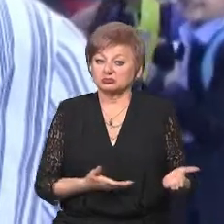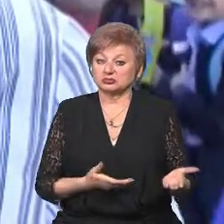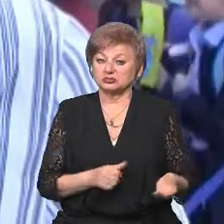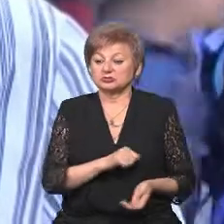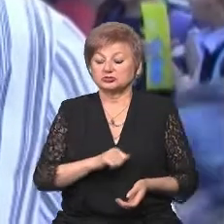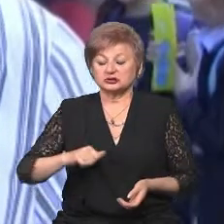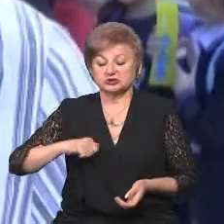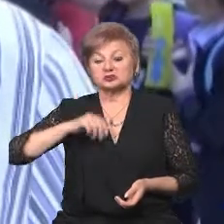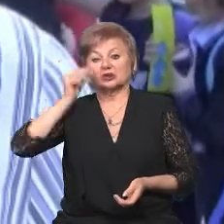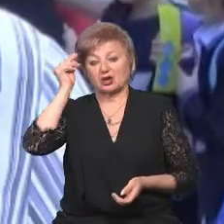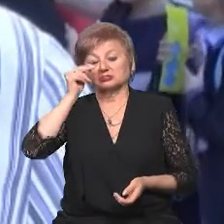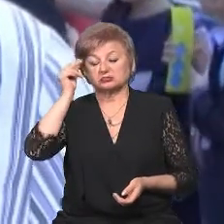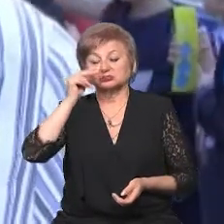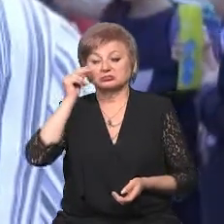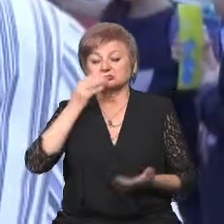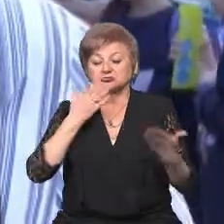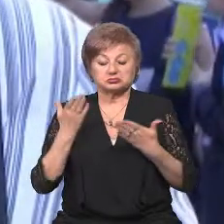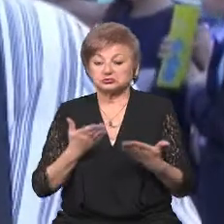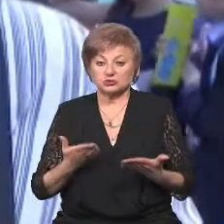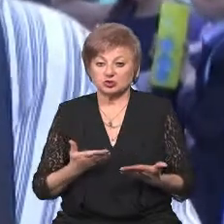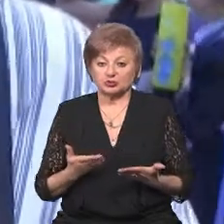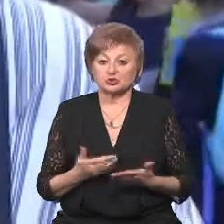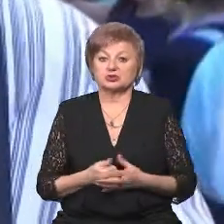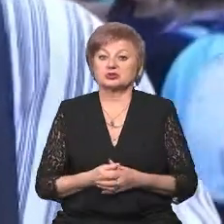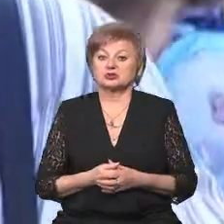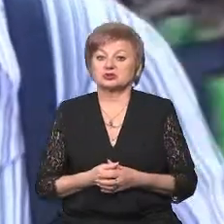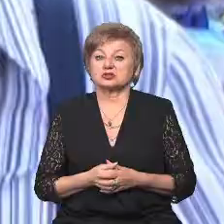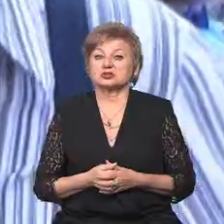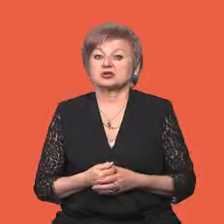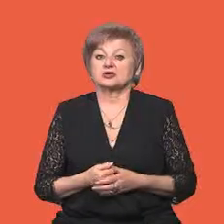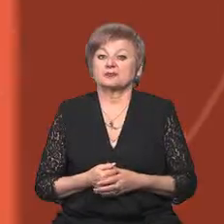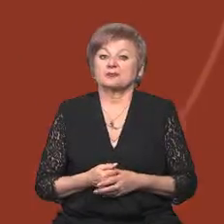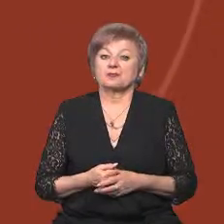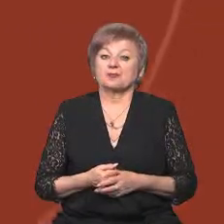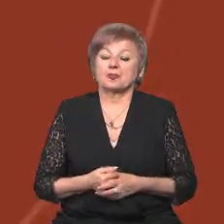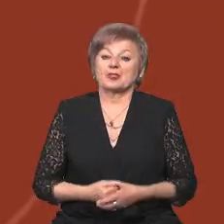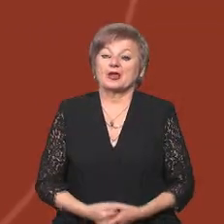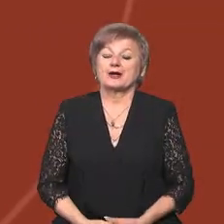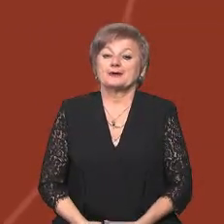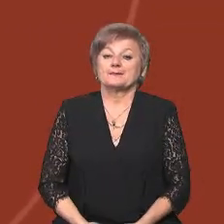самостійно займається, проходить вправи, які мала проходити тут в школі.